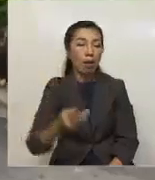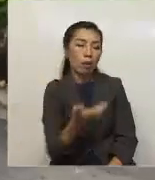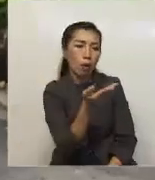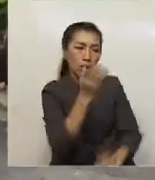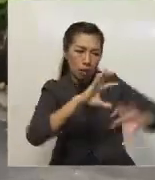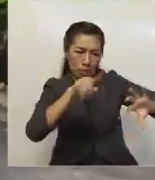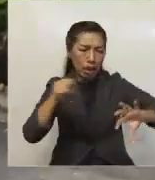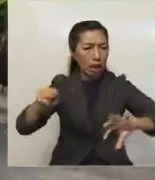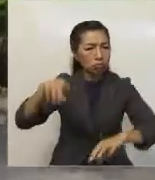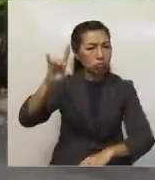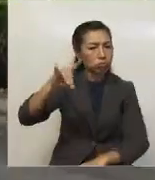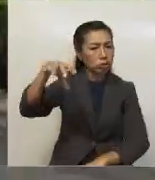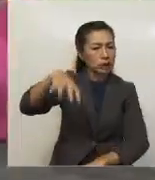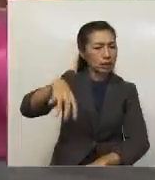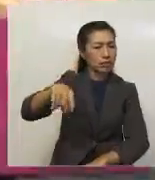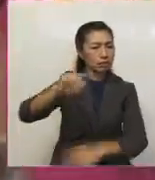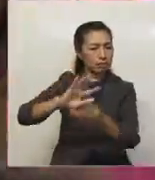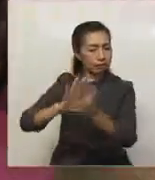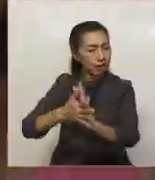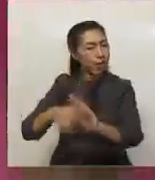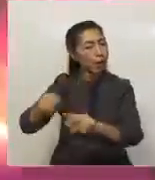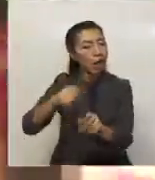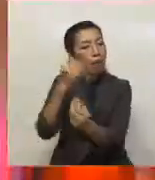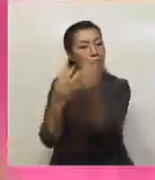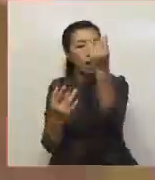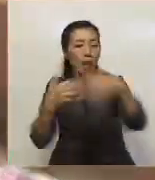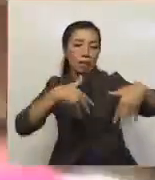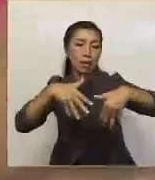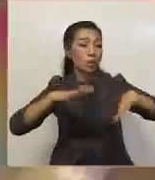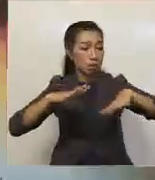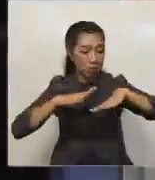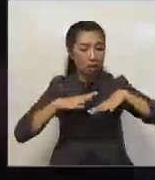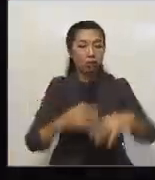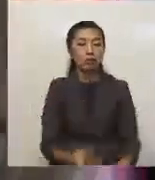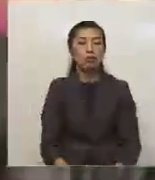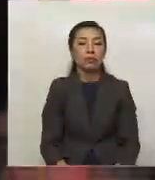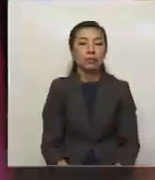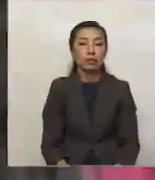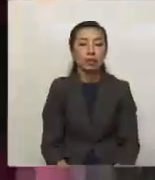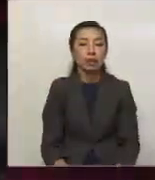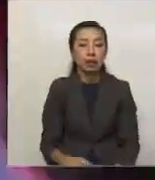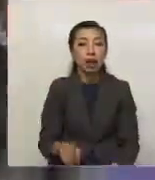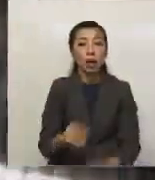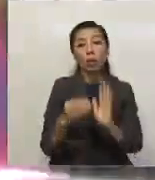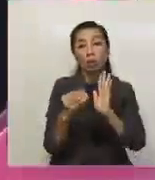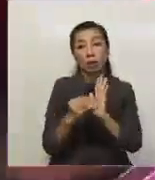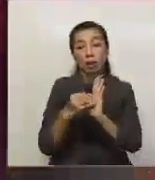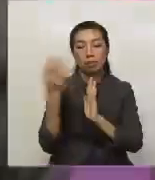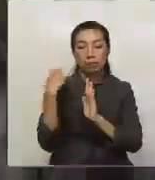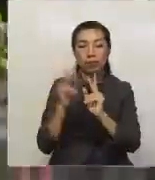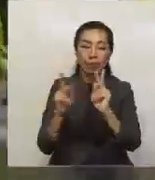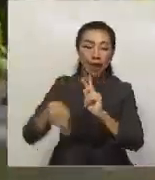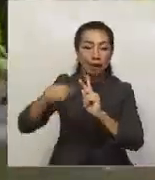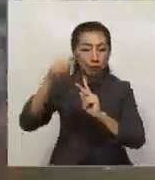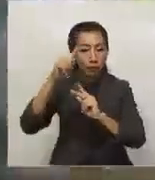ดำเนินการจัดทำเป็นสวนสาธารณะและเป็นที่พักผ่อนหย่อนใจของประชาชน จากนั้นทางเทศบาลนครกรุงเทพได้จัด